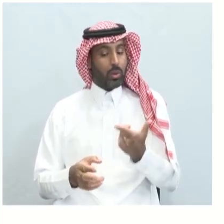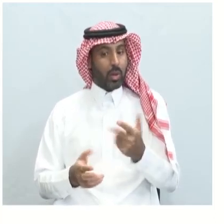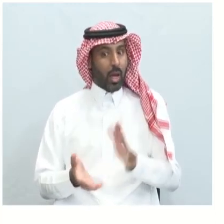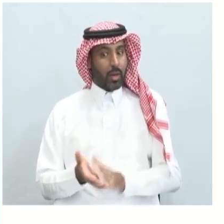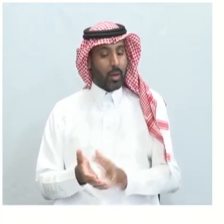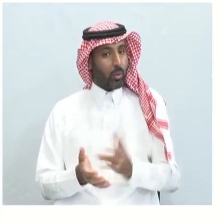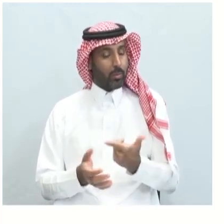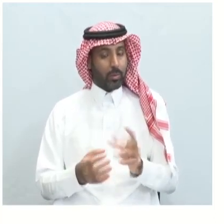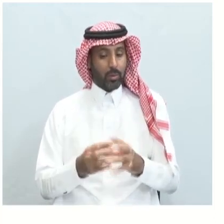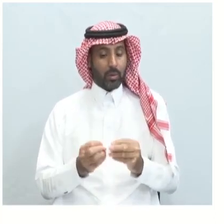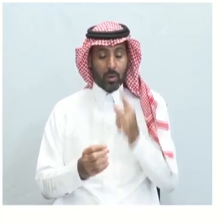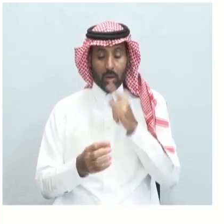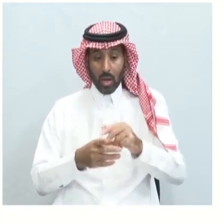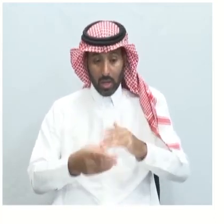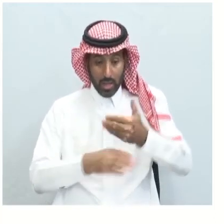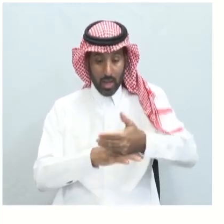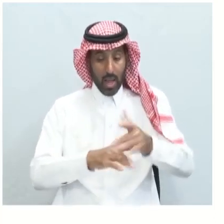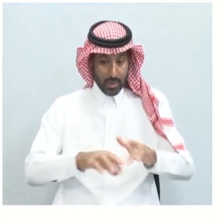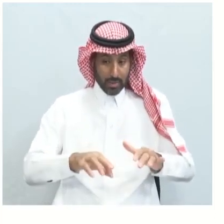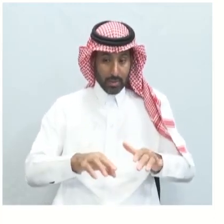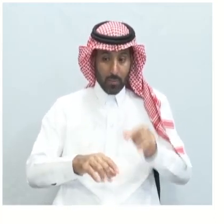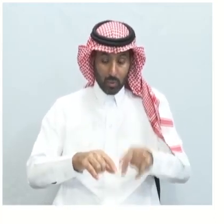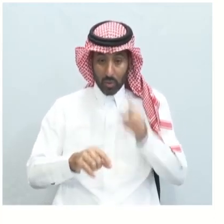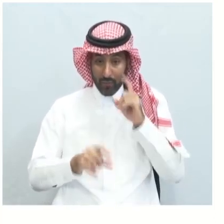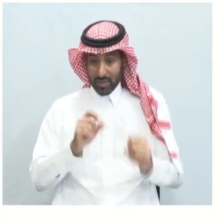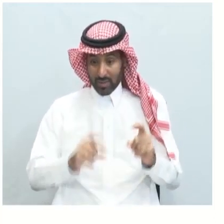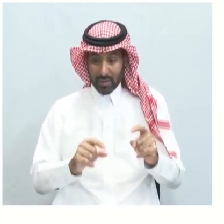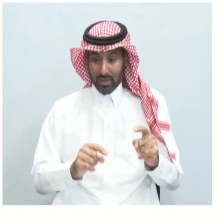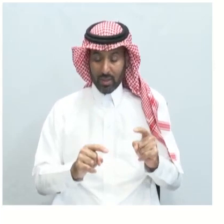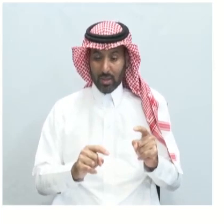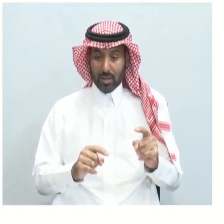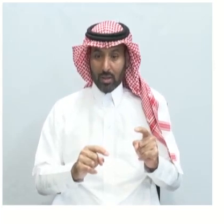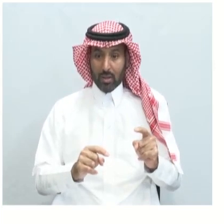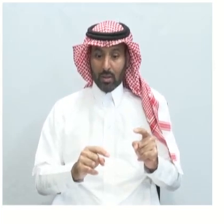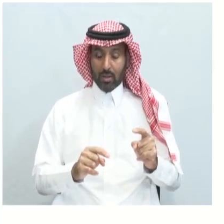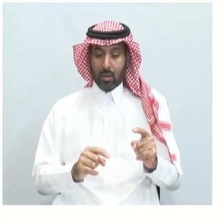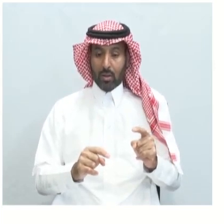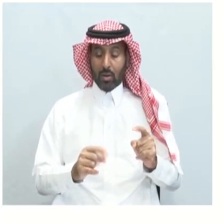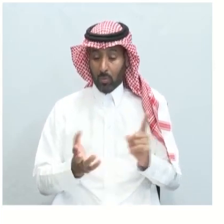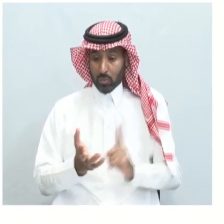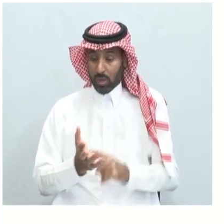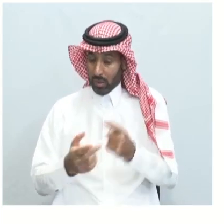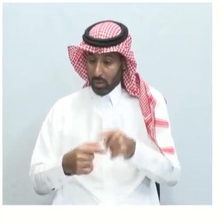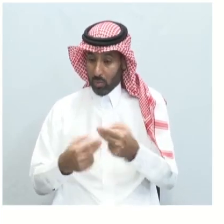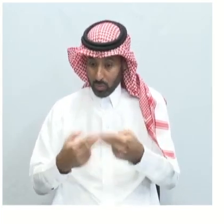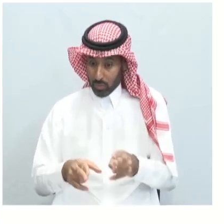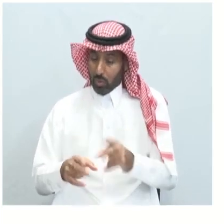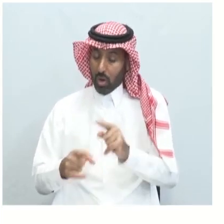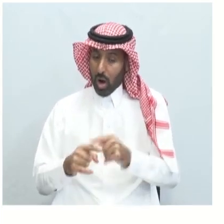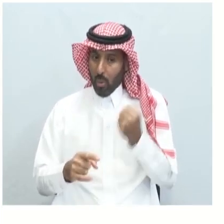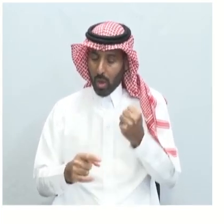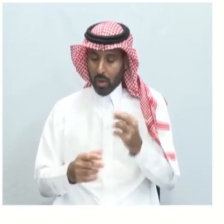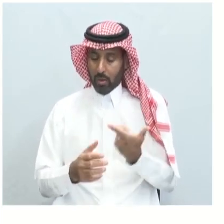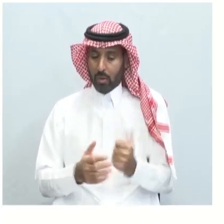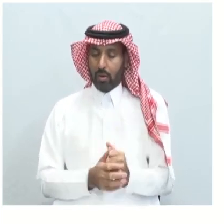الخطر تفتقر الاجهزه الموجوده في انترنت الاشياء الى اليات مصادقه وتفويض قويه مما